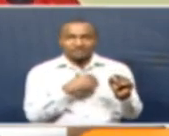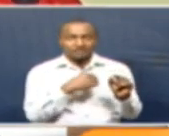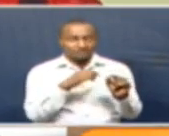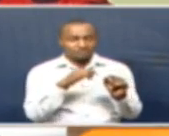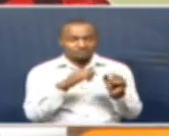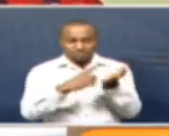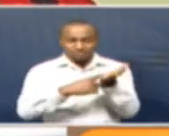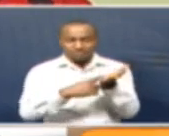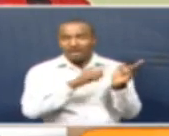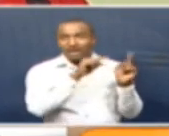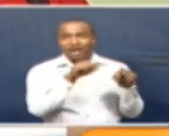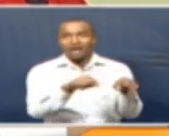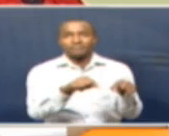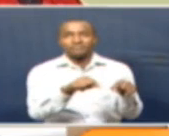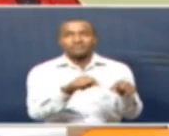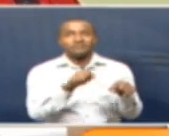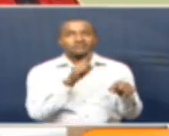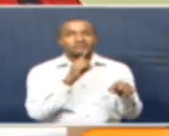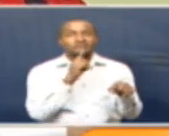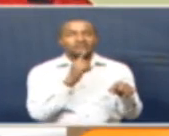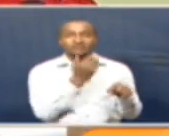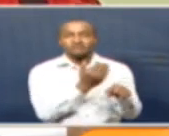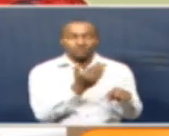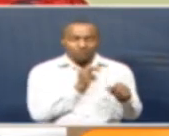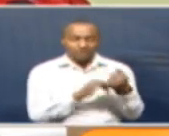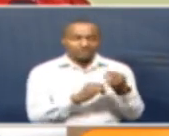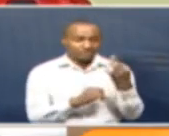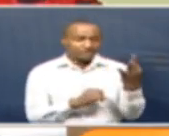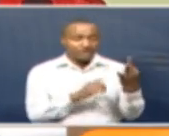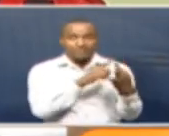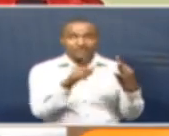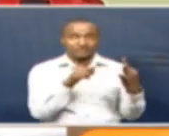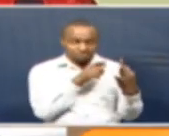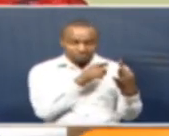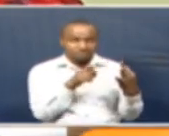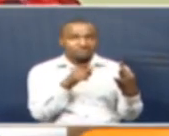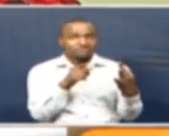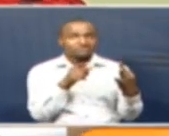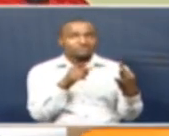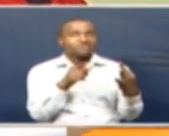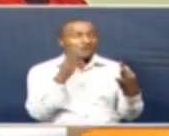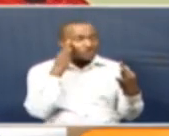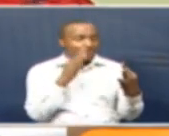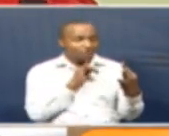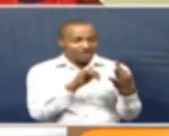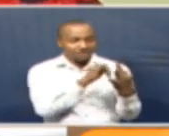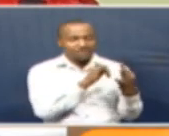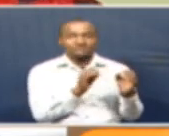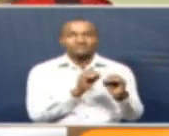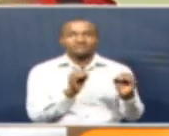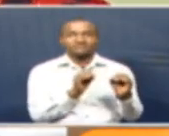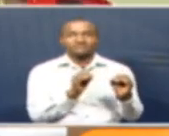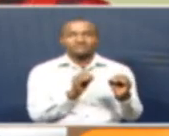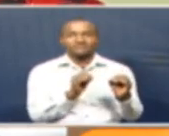Ulaya. Akasema sasa tunakuwa na wanawake watatu, lakini huyo mke hajui kama mimi ni mke mwenzake. Anajua